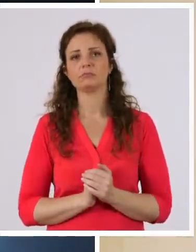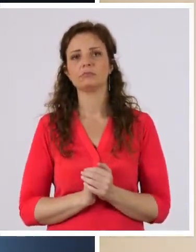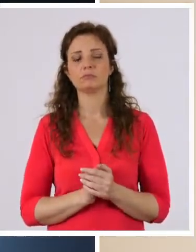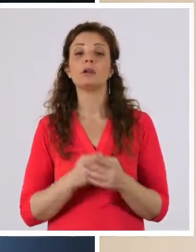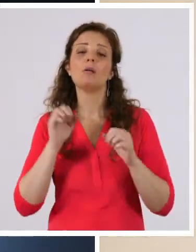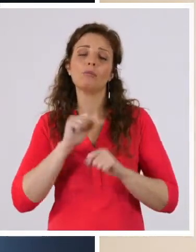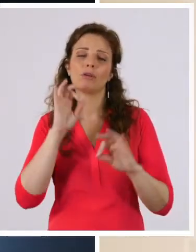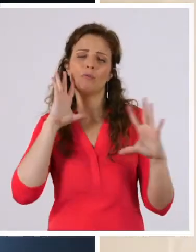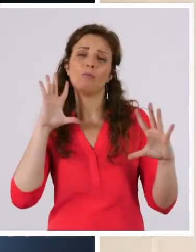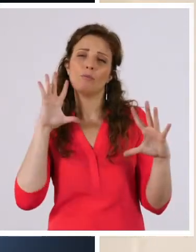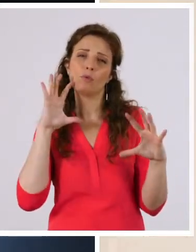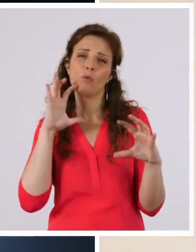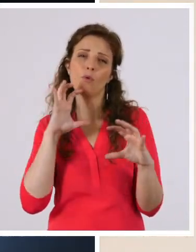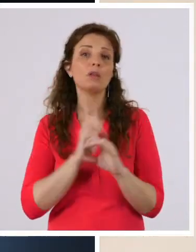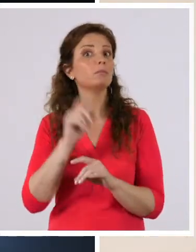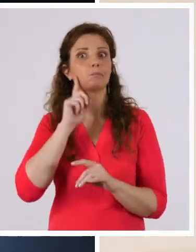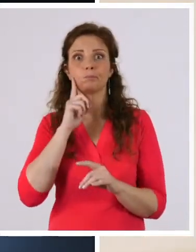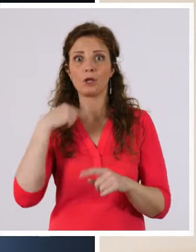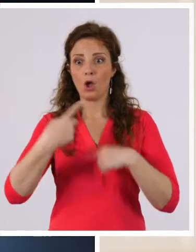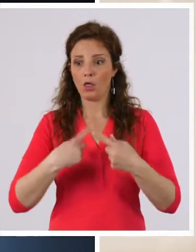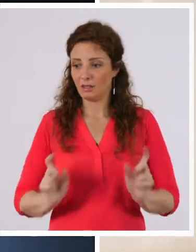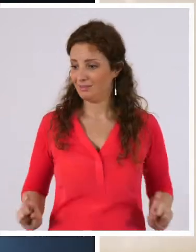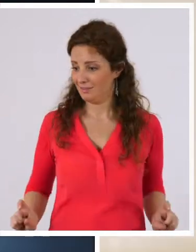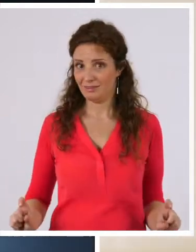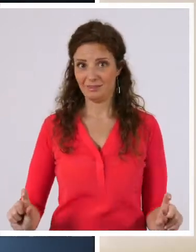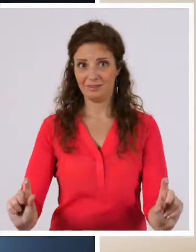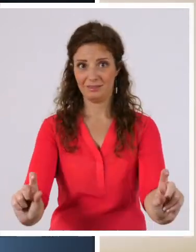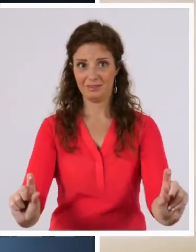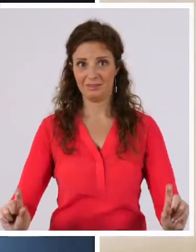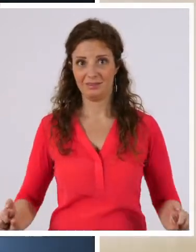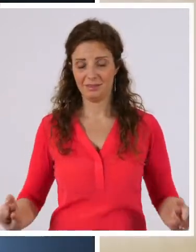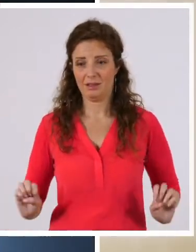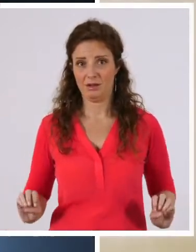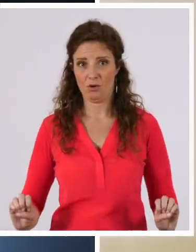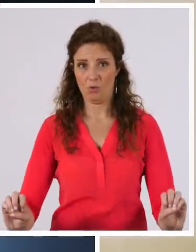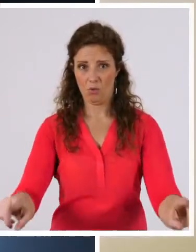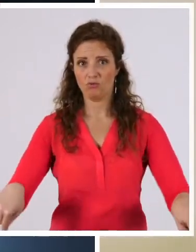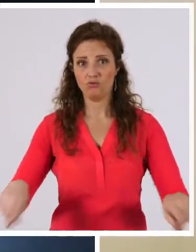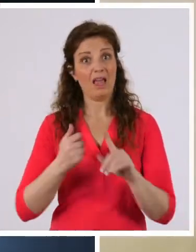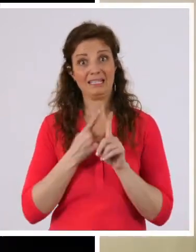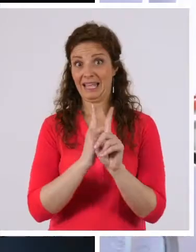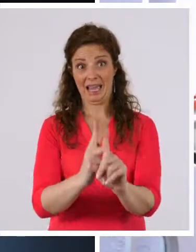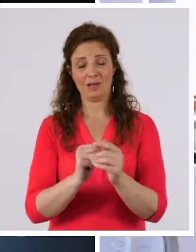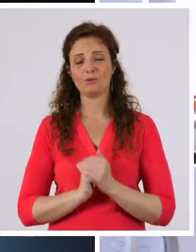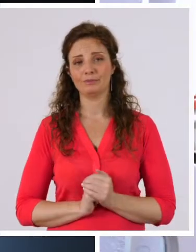In caso di oscurità, seguite ancora le strisce fotoluminescenti poste sulle pareti dei